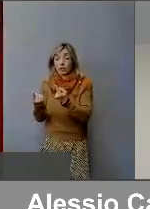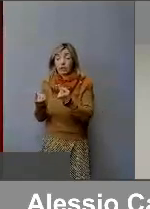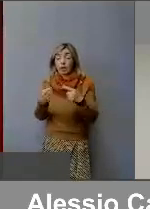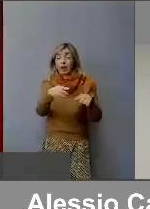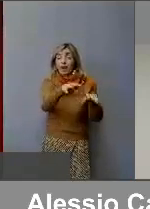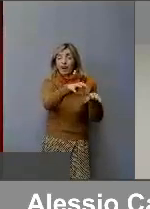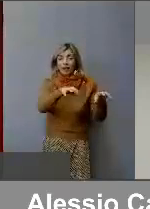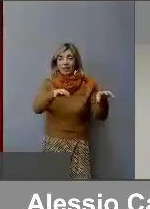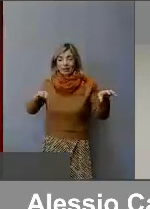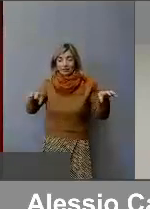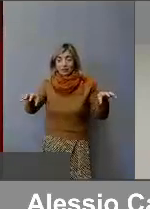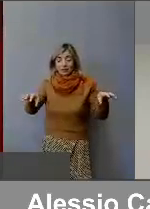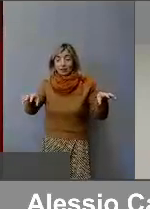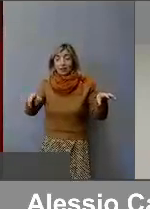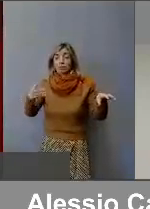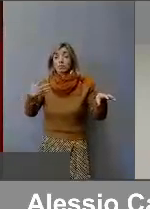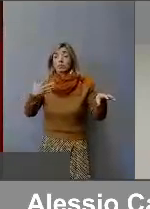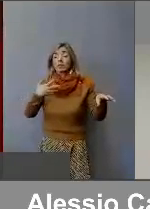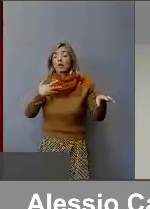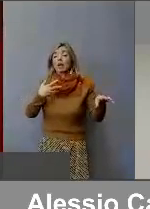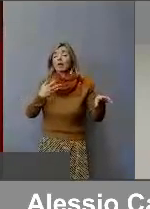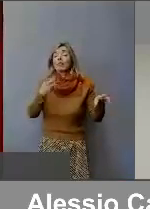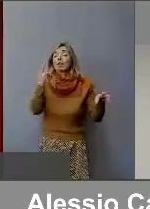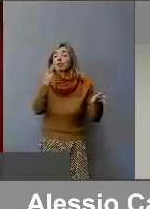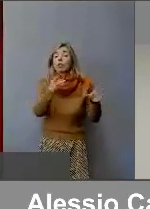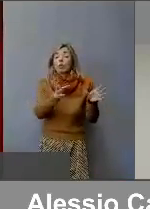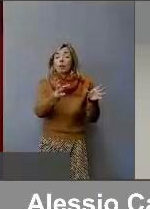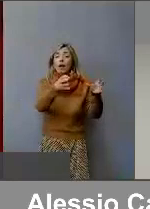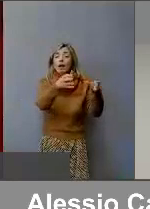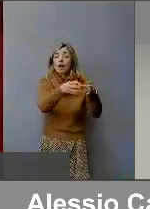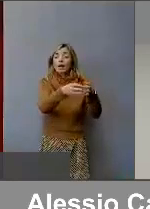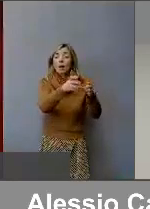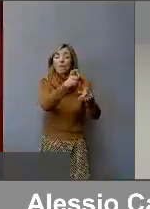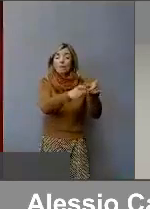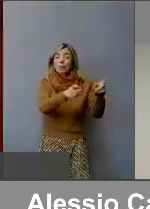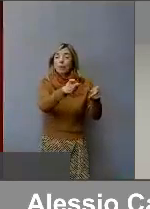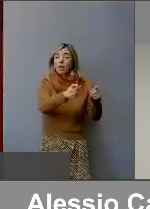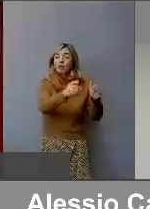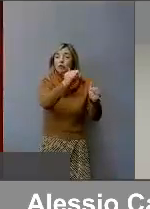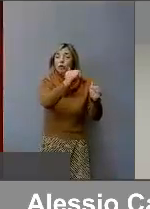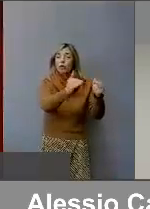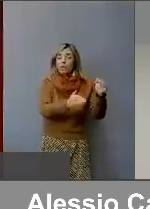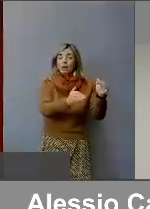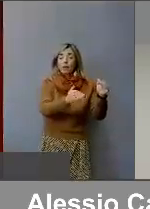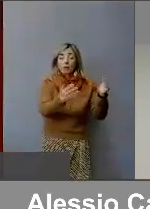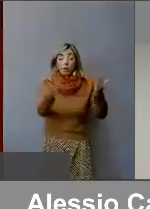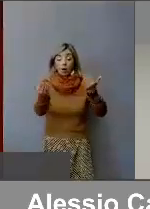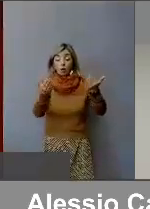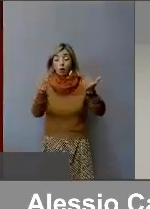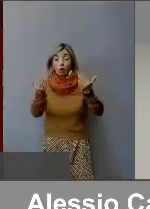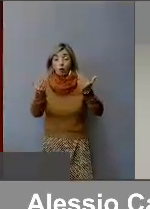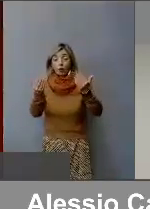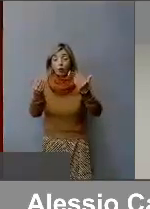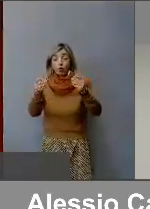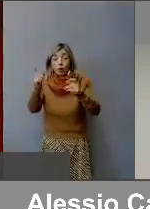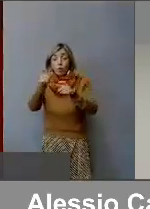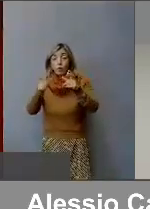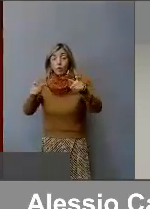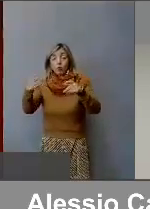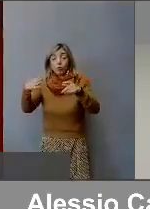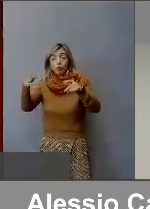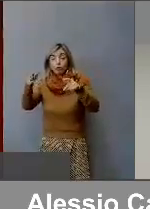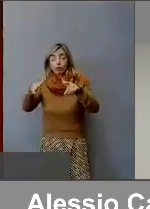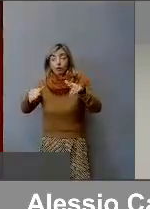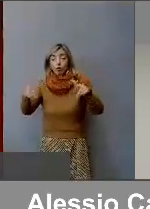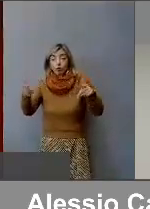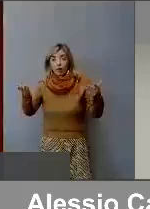campione di popolazione molto basso e confrontato con la popolazione generale con la popolazione genovese e rendeva